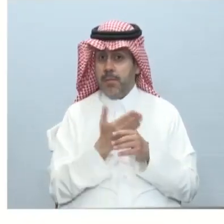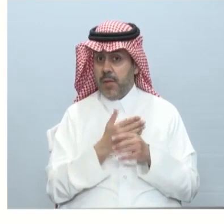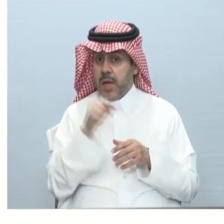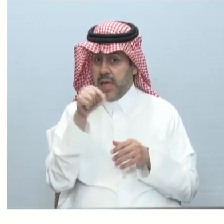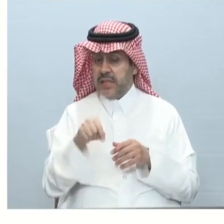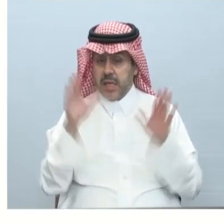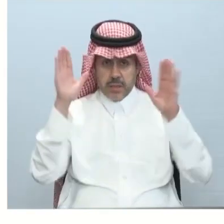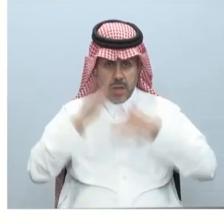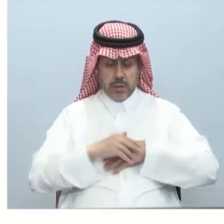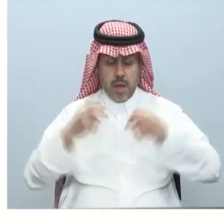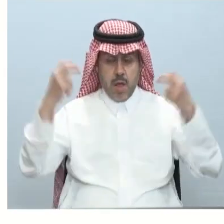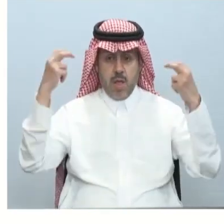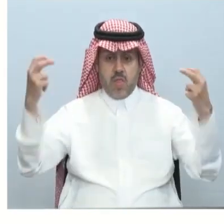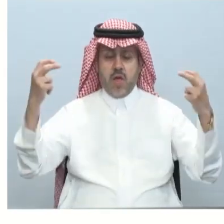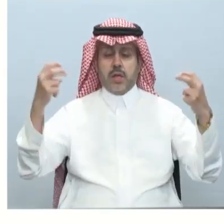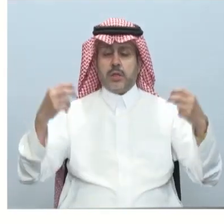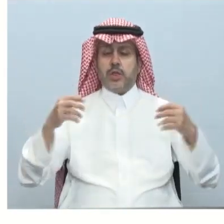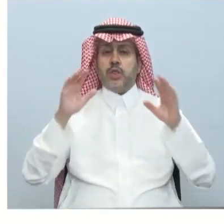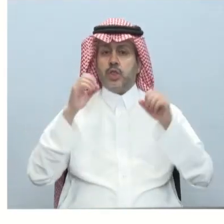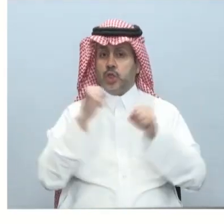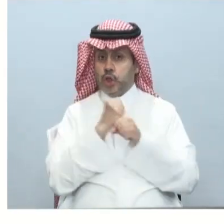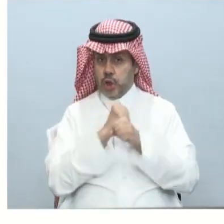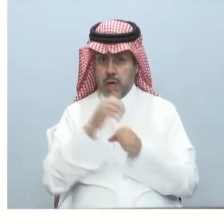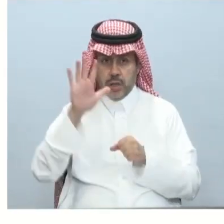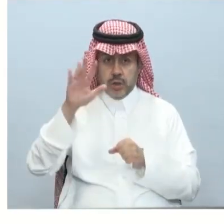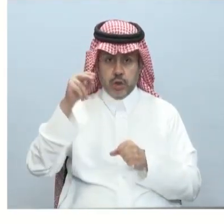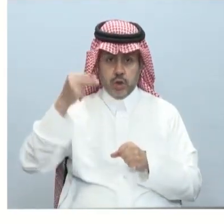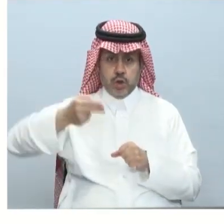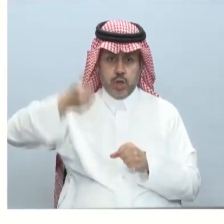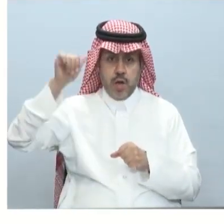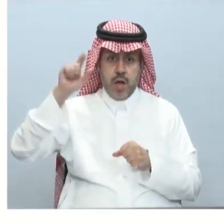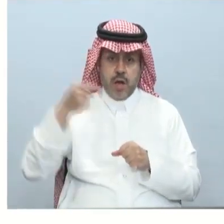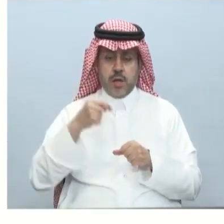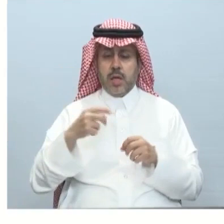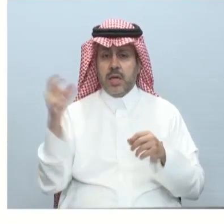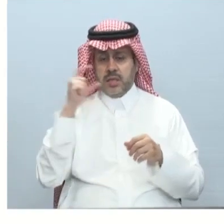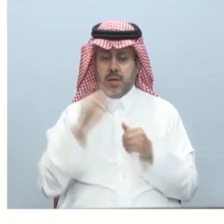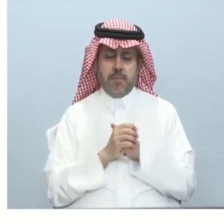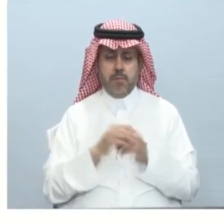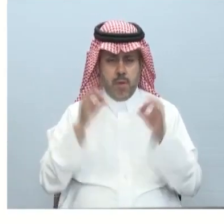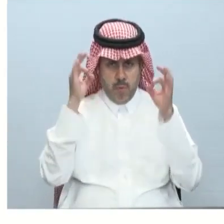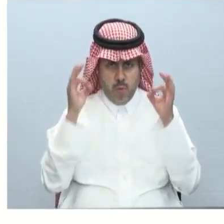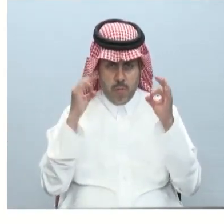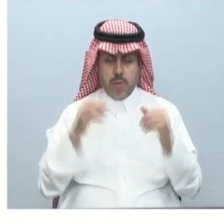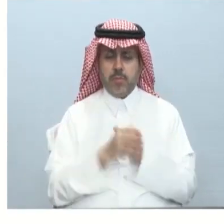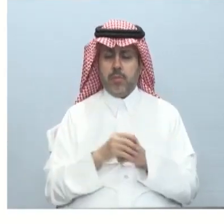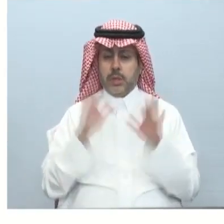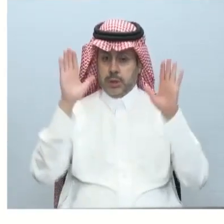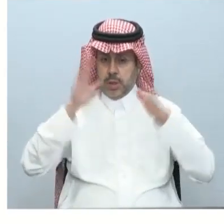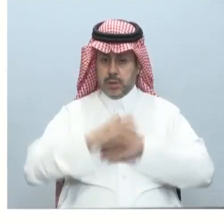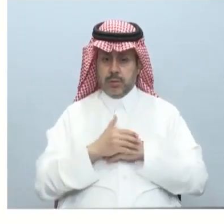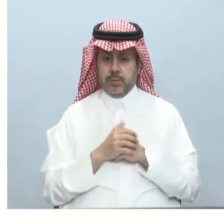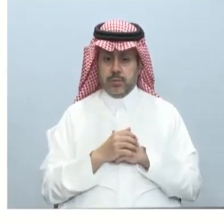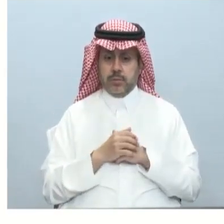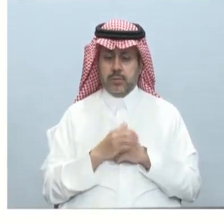الصلاه اظهر شعائر الاسلام هذا السؤال مهم لماذا الصلاه كانت اظهر شعائر الاسلام